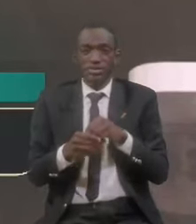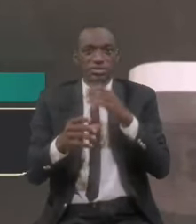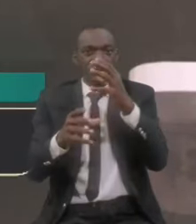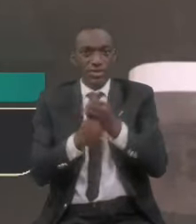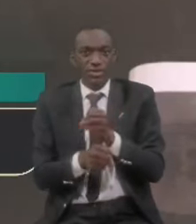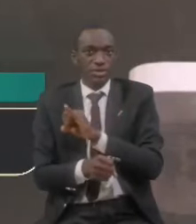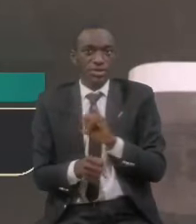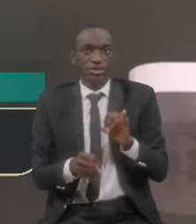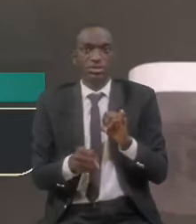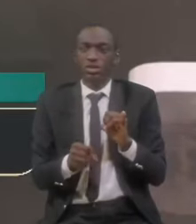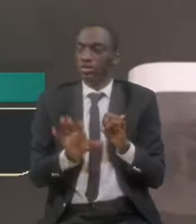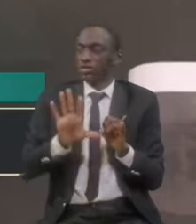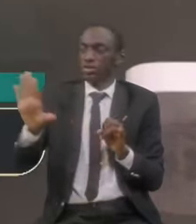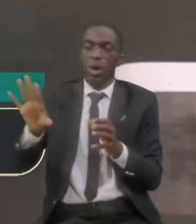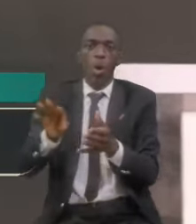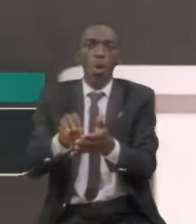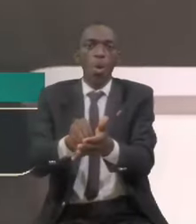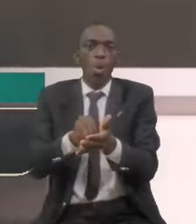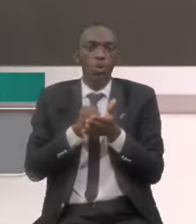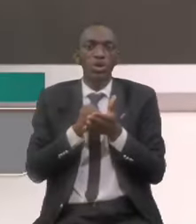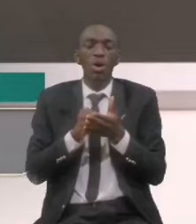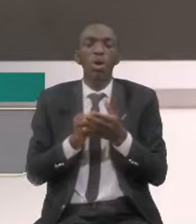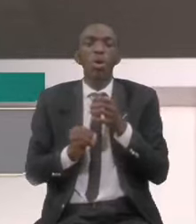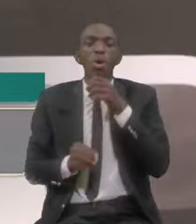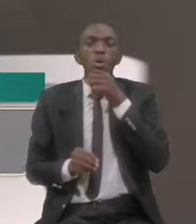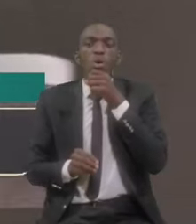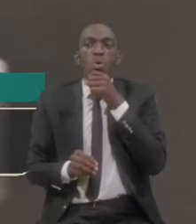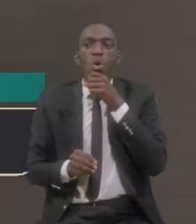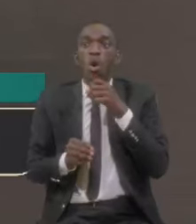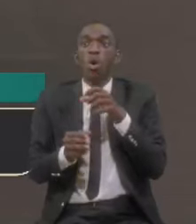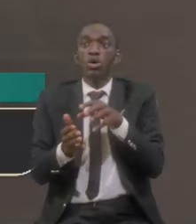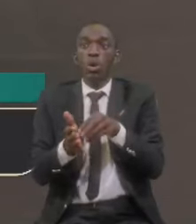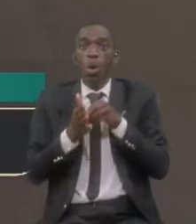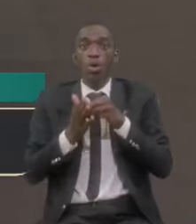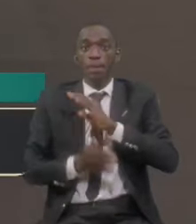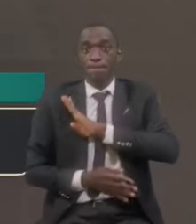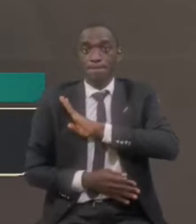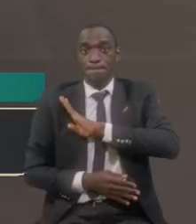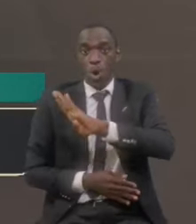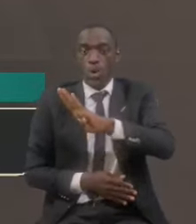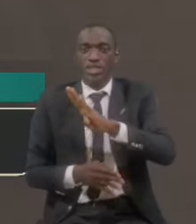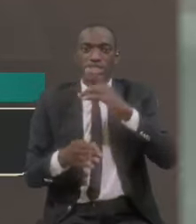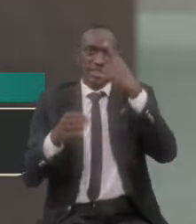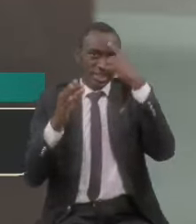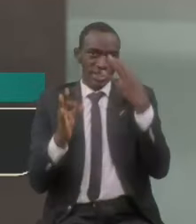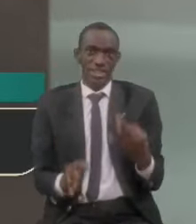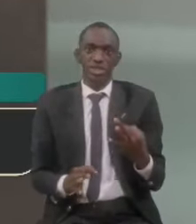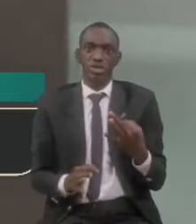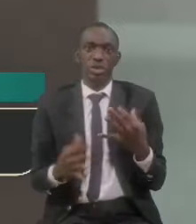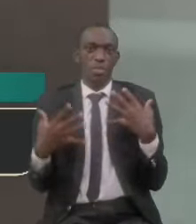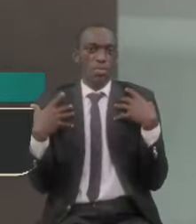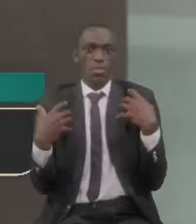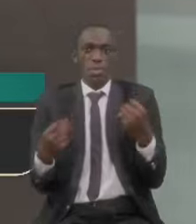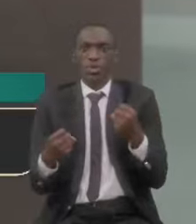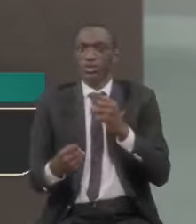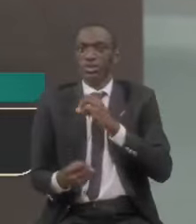en prenant ses décisions courageuses. Décisif. Il y a des personnes